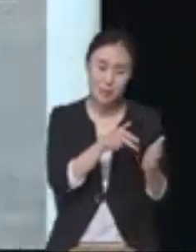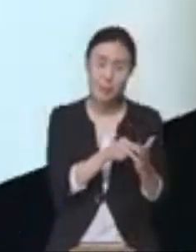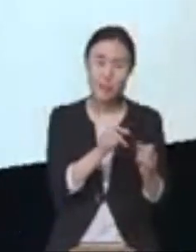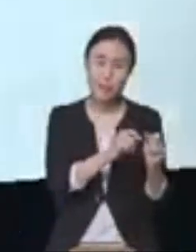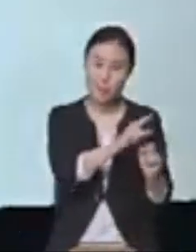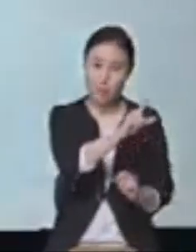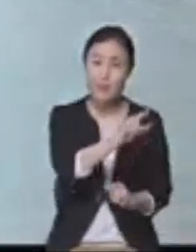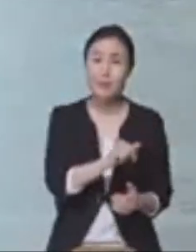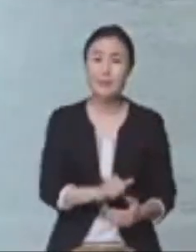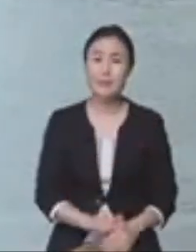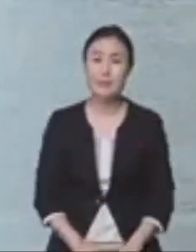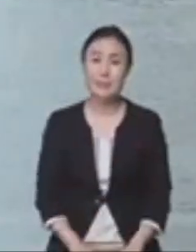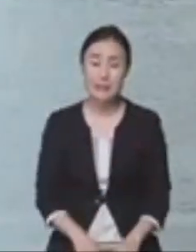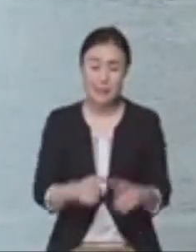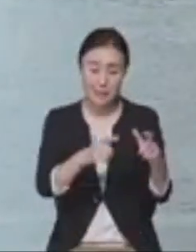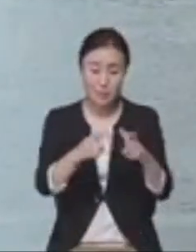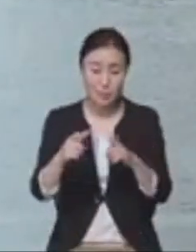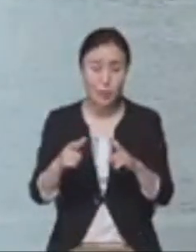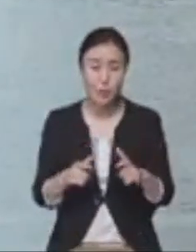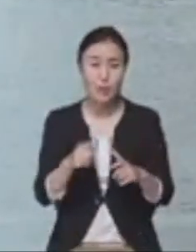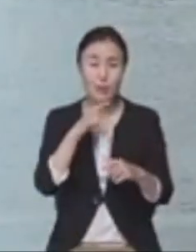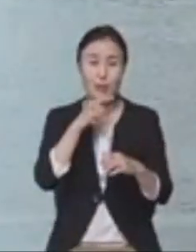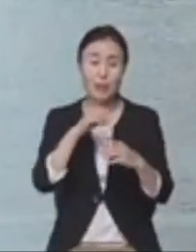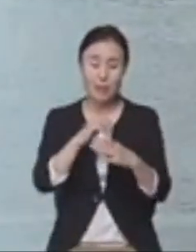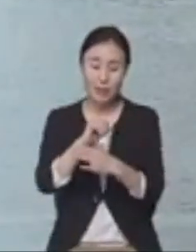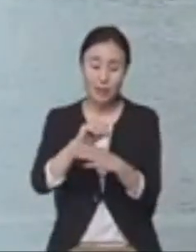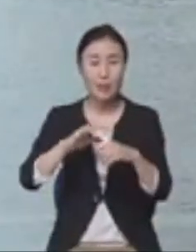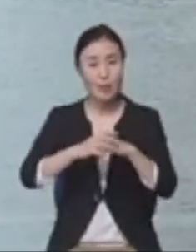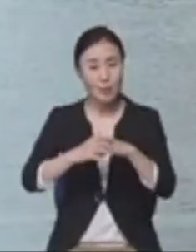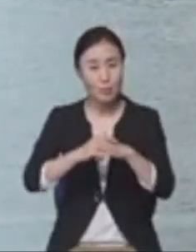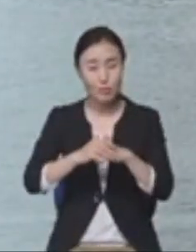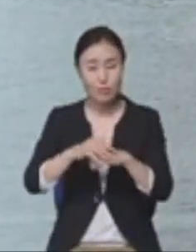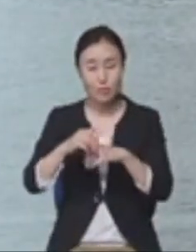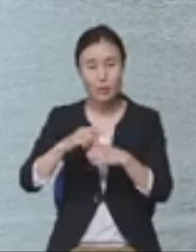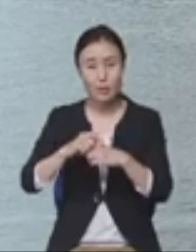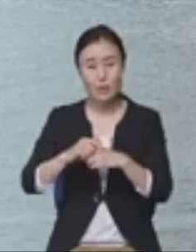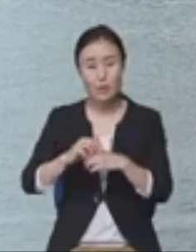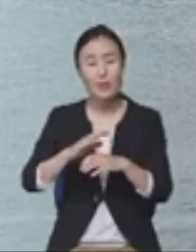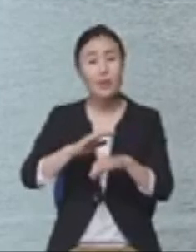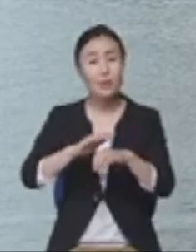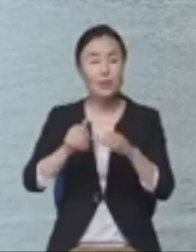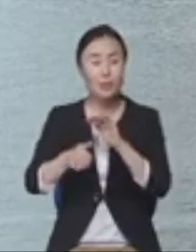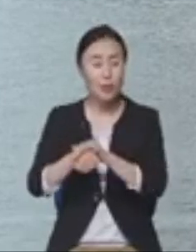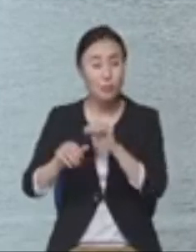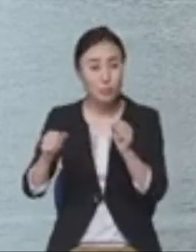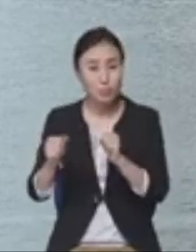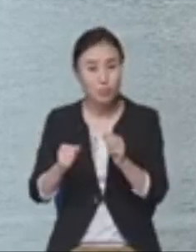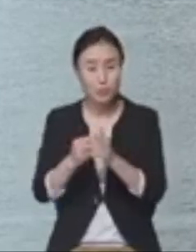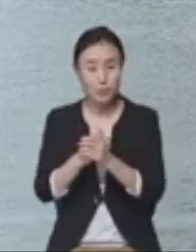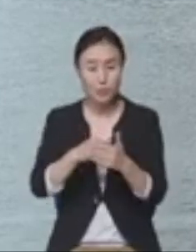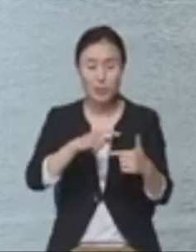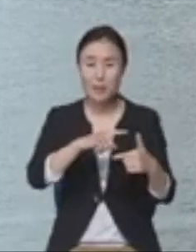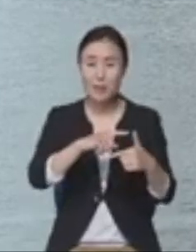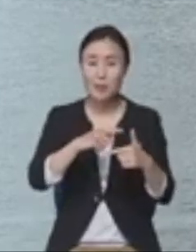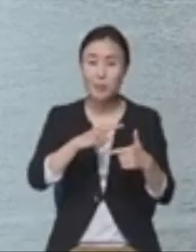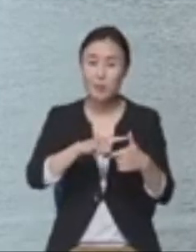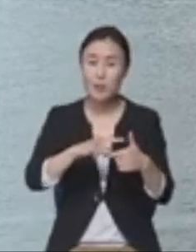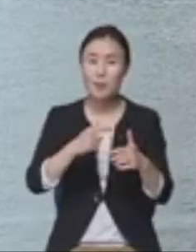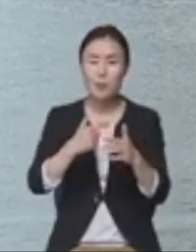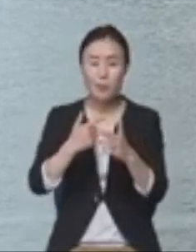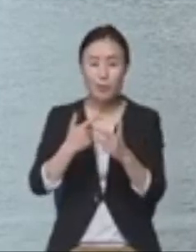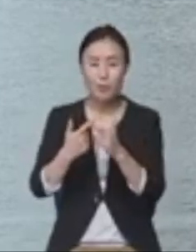앞섰습니다 지역별로는 대구 경북 부산 울산 경남 강원 제주를 제외하고는